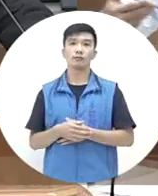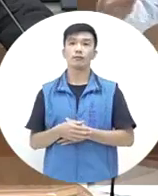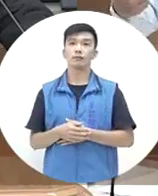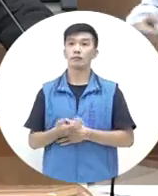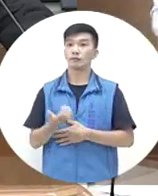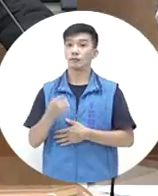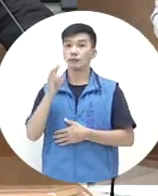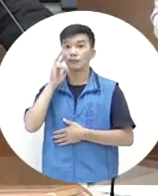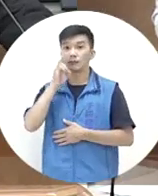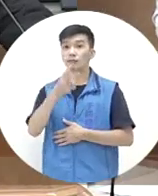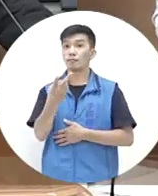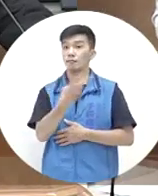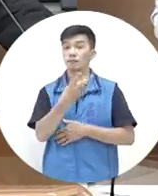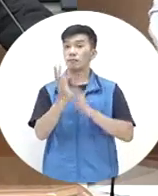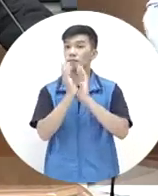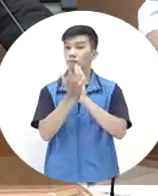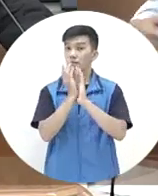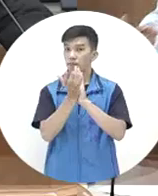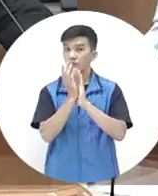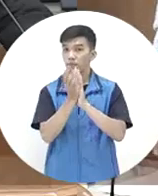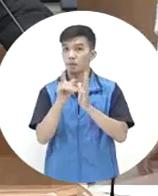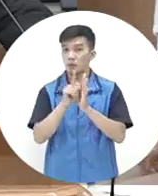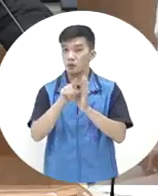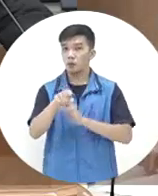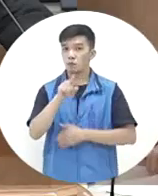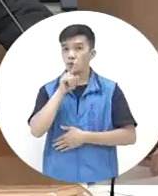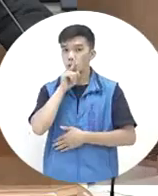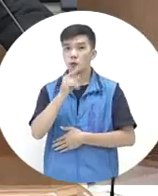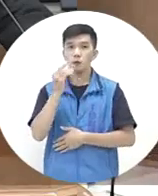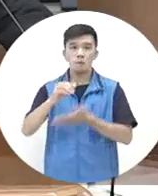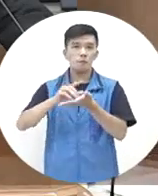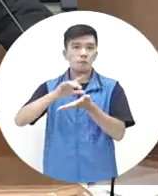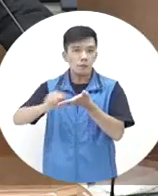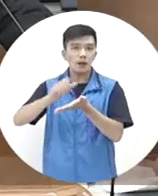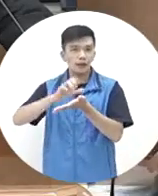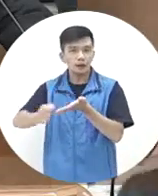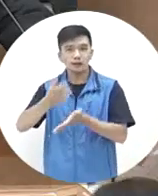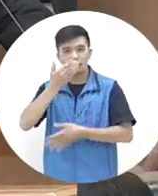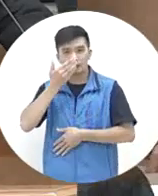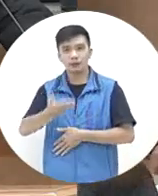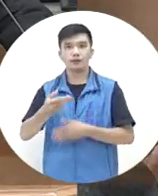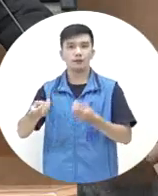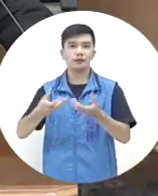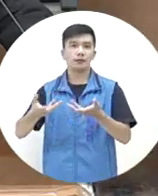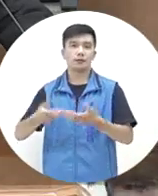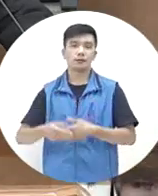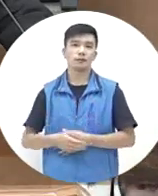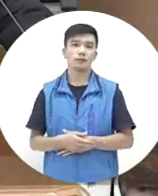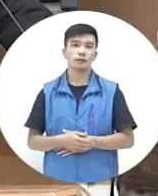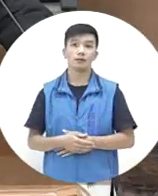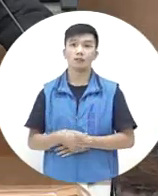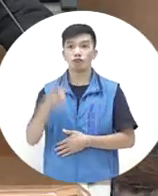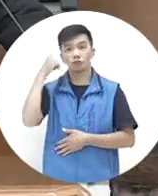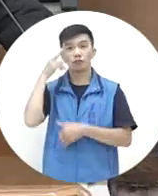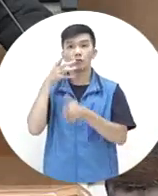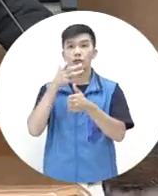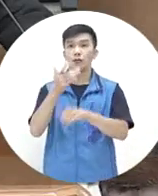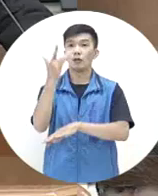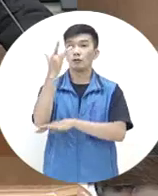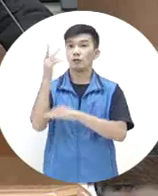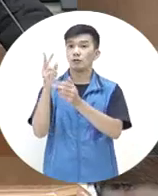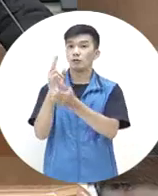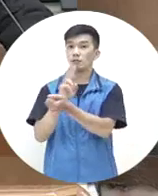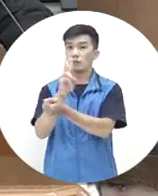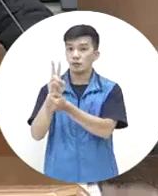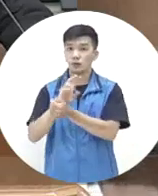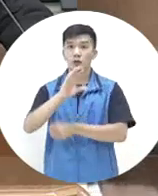们两个在聊的时候，其实你就有讲到有关这个流标的问题哦。所以我想请问一下，树林哦，这个万大树